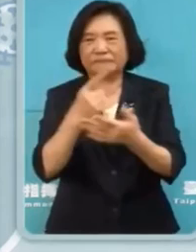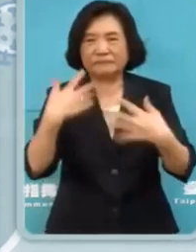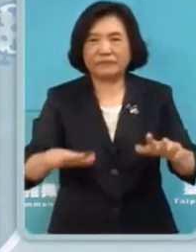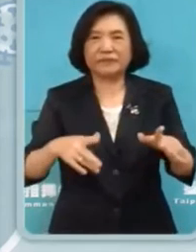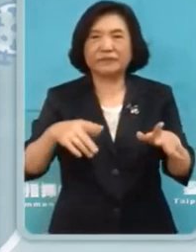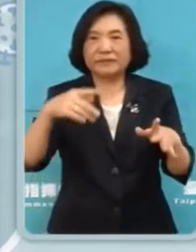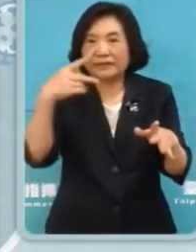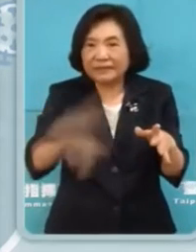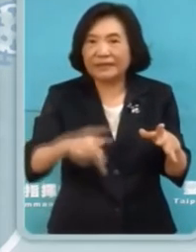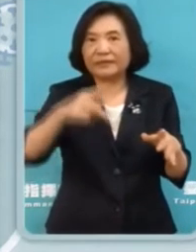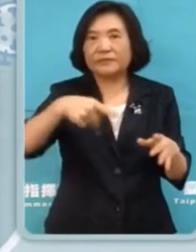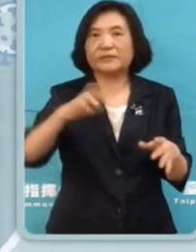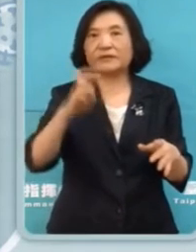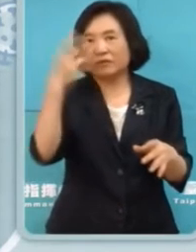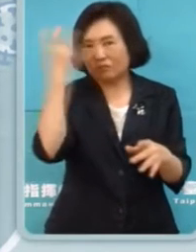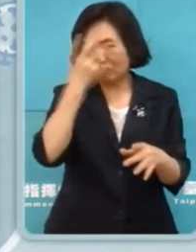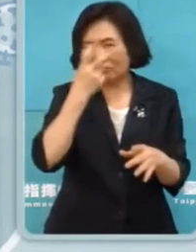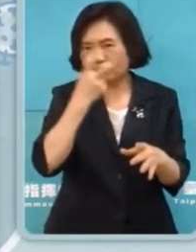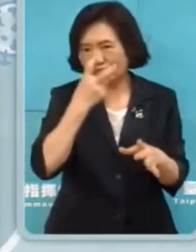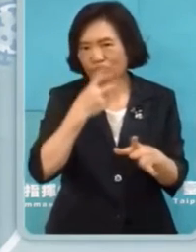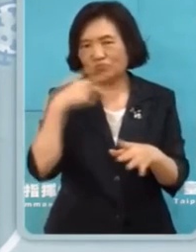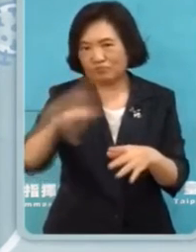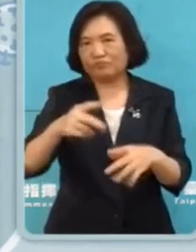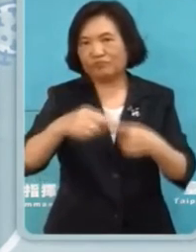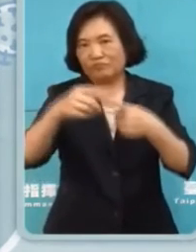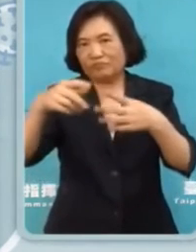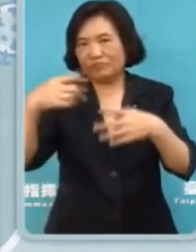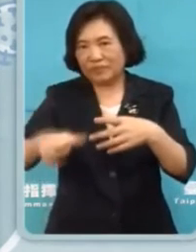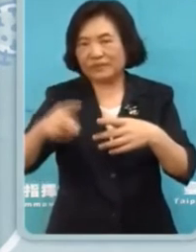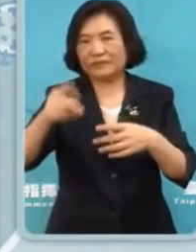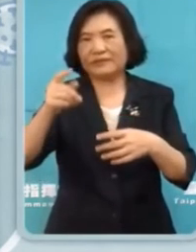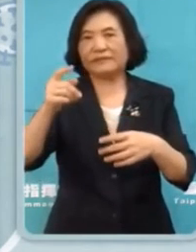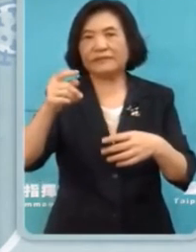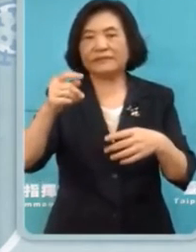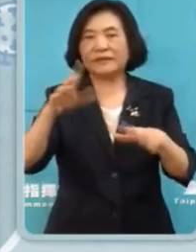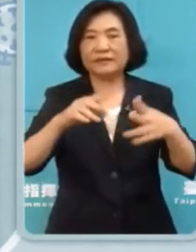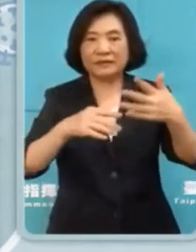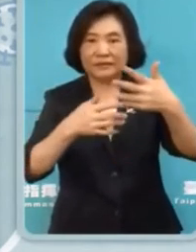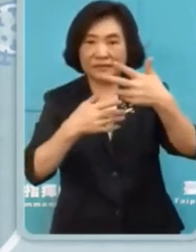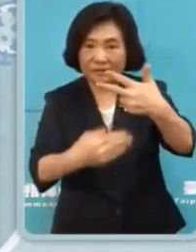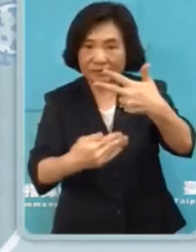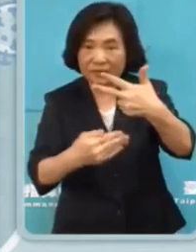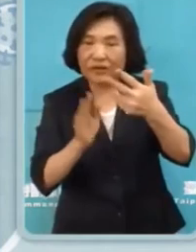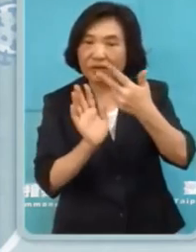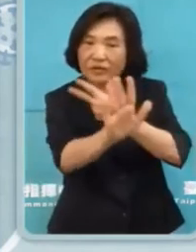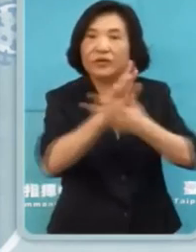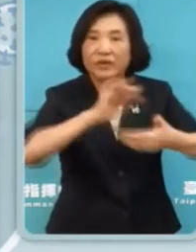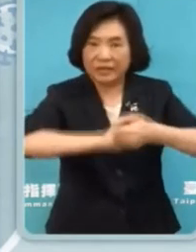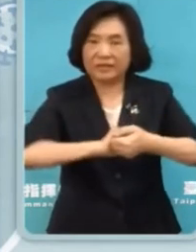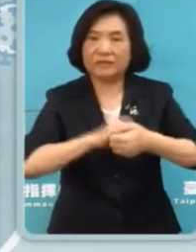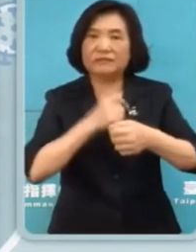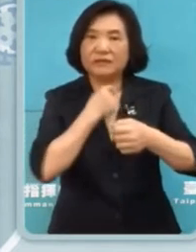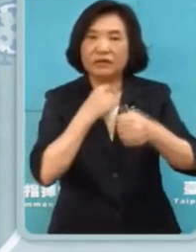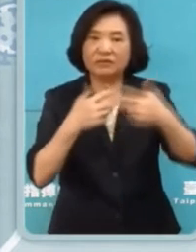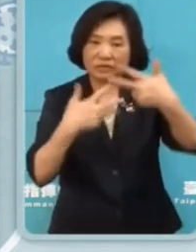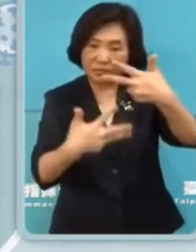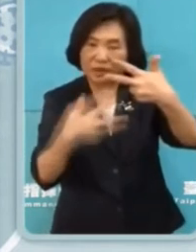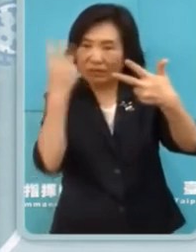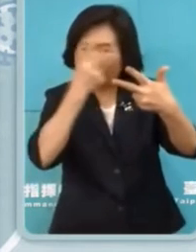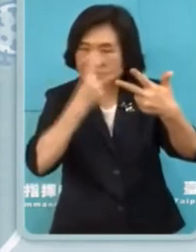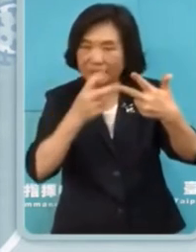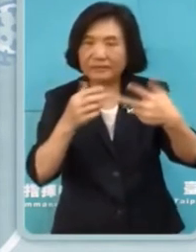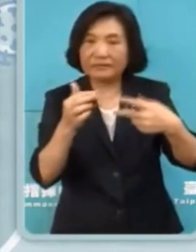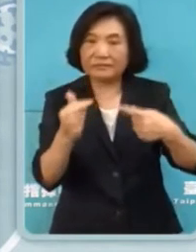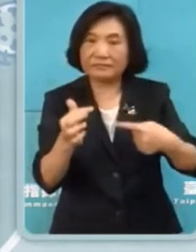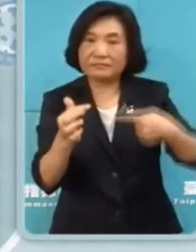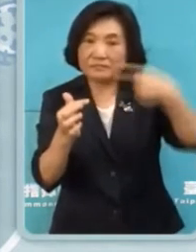天那个结果就会出来，所以7月9号以后，你知道就要有7月8号以后 PCR 阴性的证明